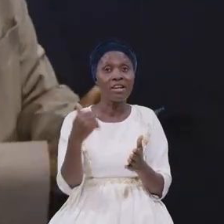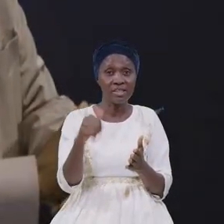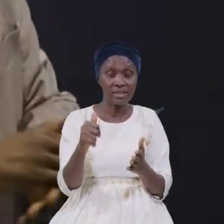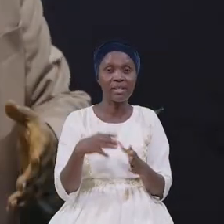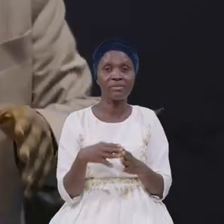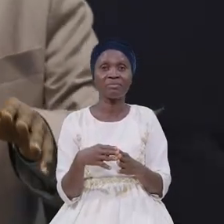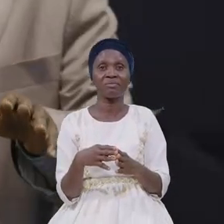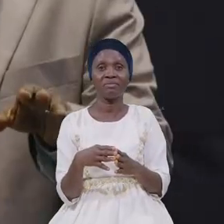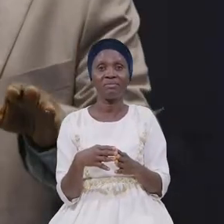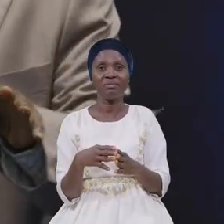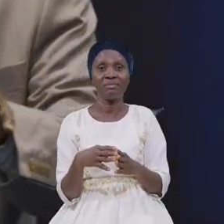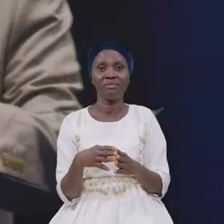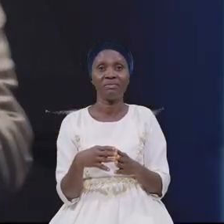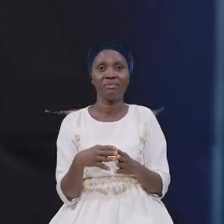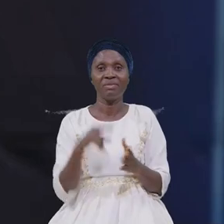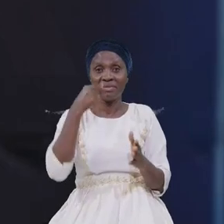10 dit,